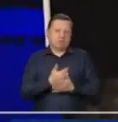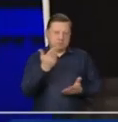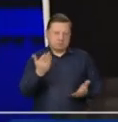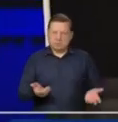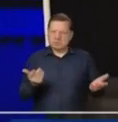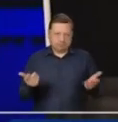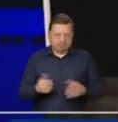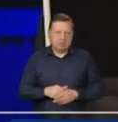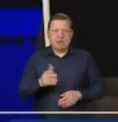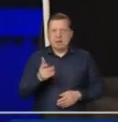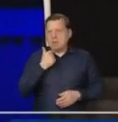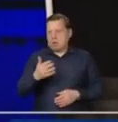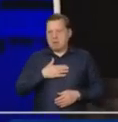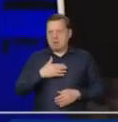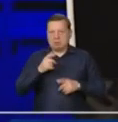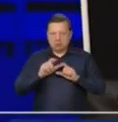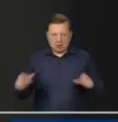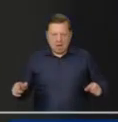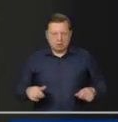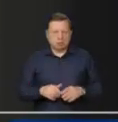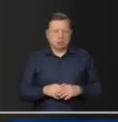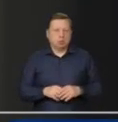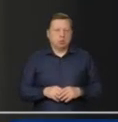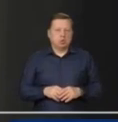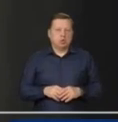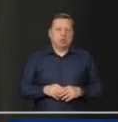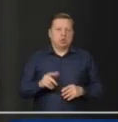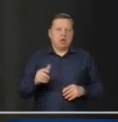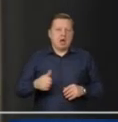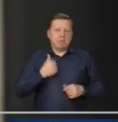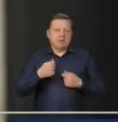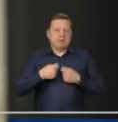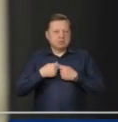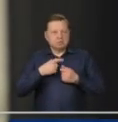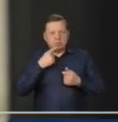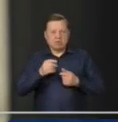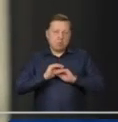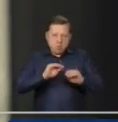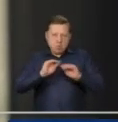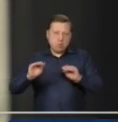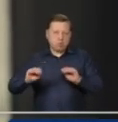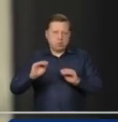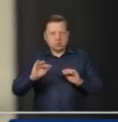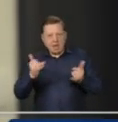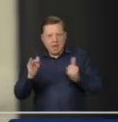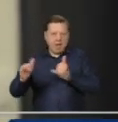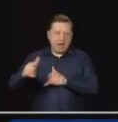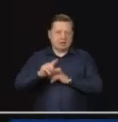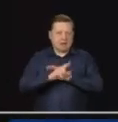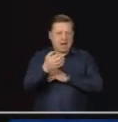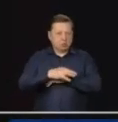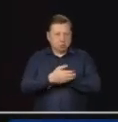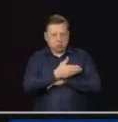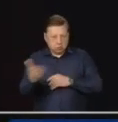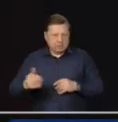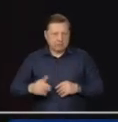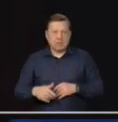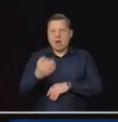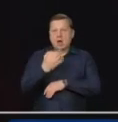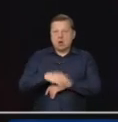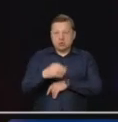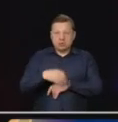żeby jakby sprzedać, brzydko mówiąc, jak najwięcej sztuczek i trików, które mogą takim studentom pomóc. Studenci chłonęli